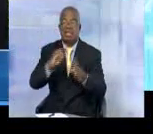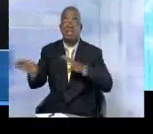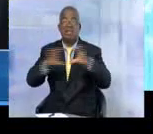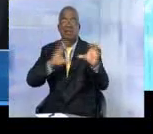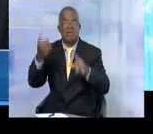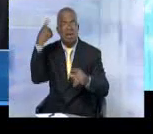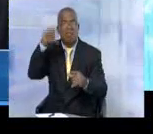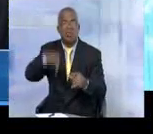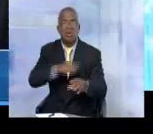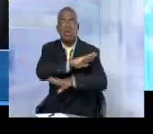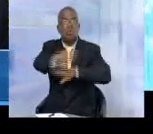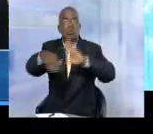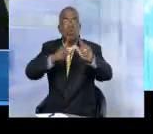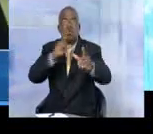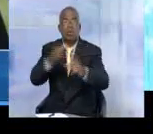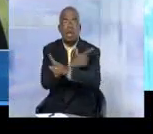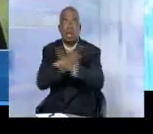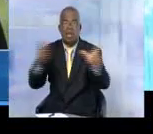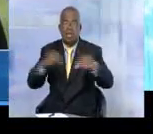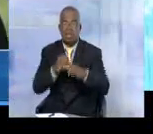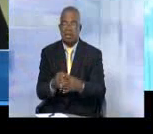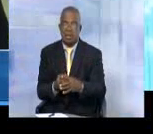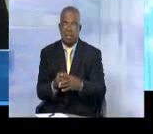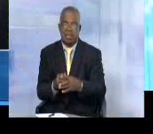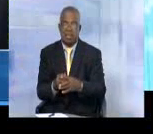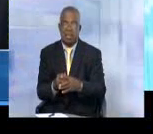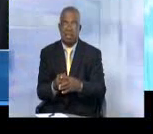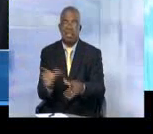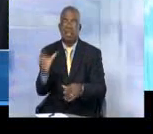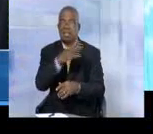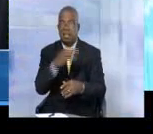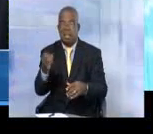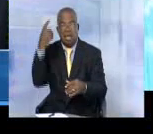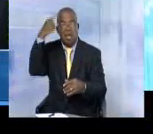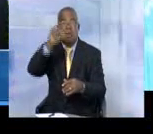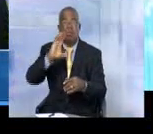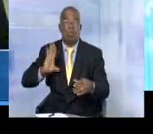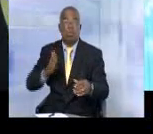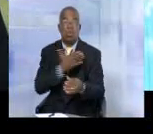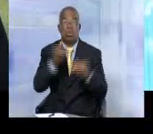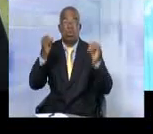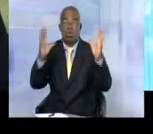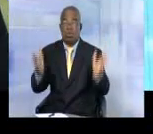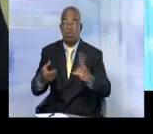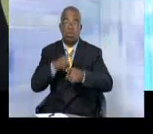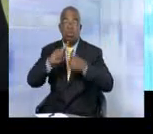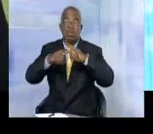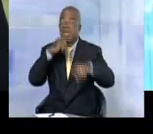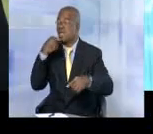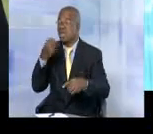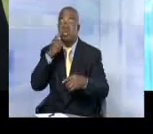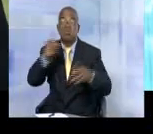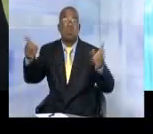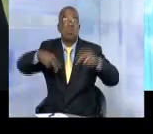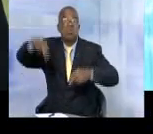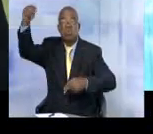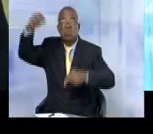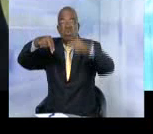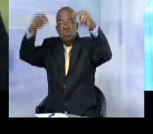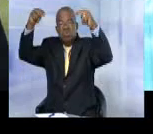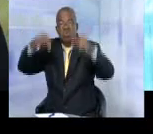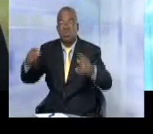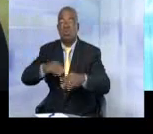partant, le crédit hypothécaire. Donc, pour nos concitoyens qui sont à Korogo, à Tengrela, à